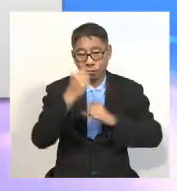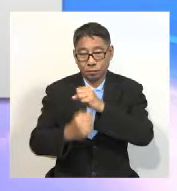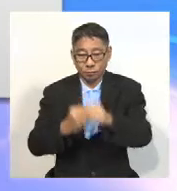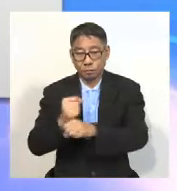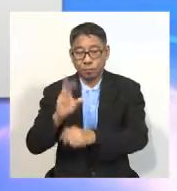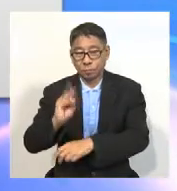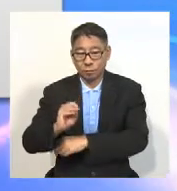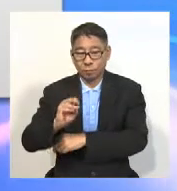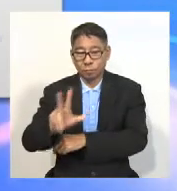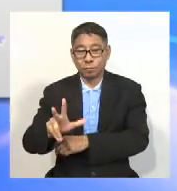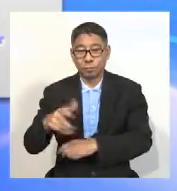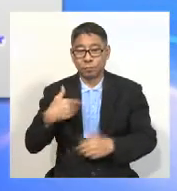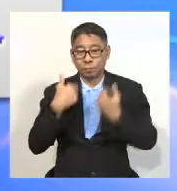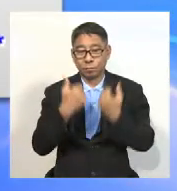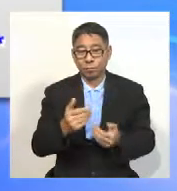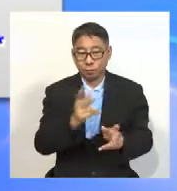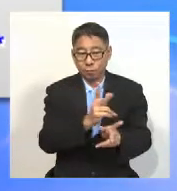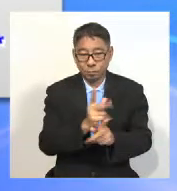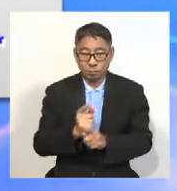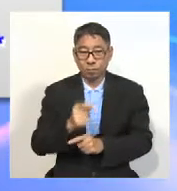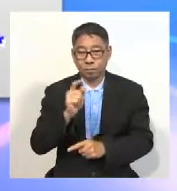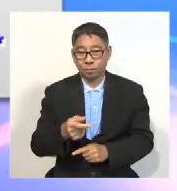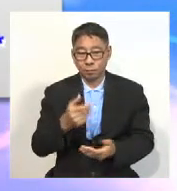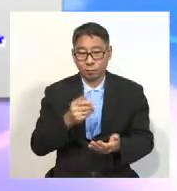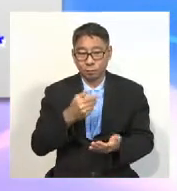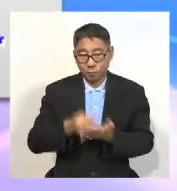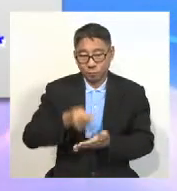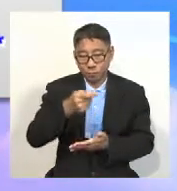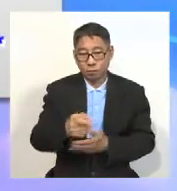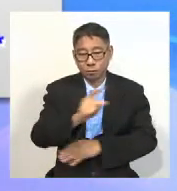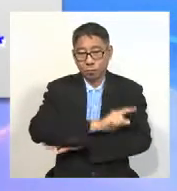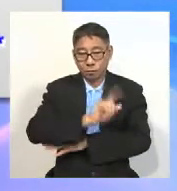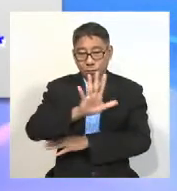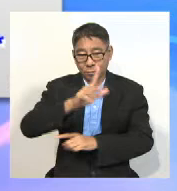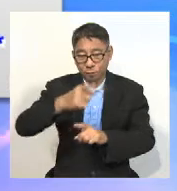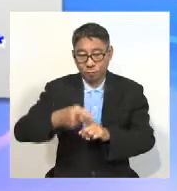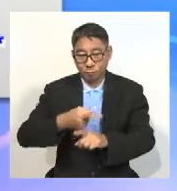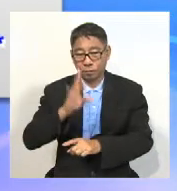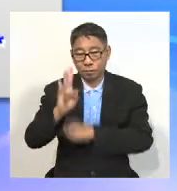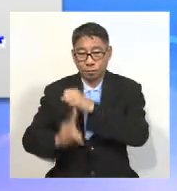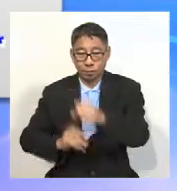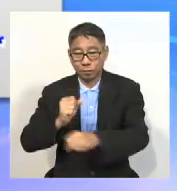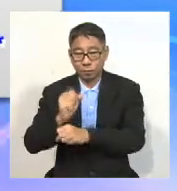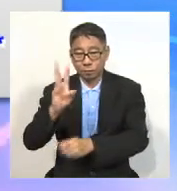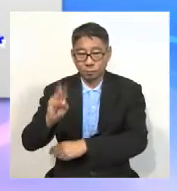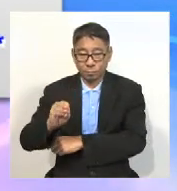ปี2563และผู้กู้ยืมจะต้องกลับมาชำระหนี้ในวันที่5กรกฎาคมปี